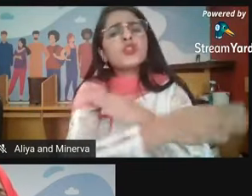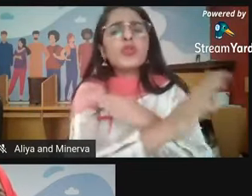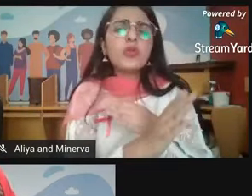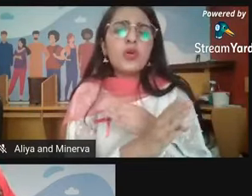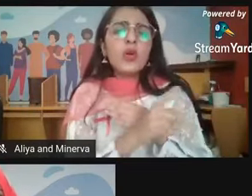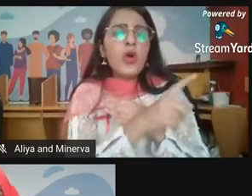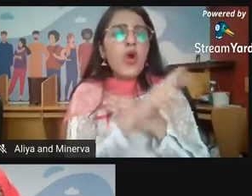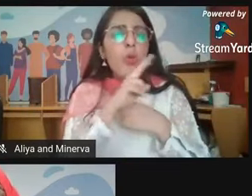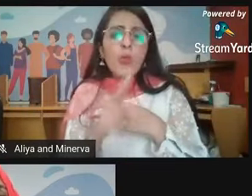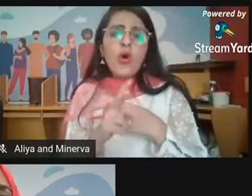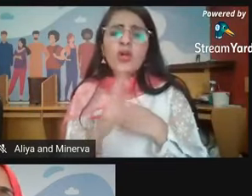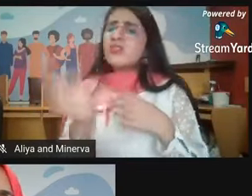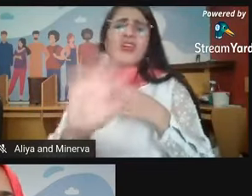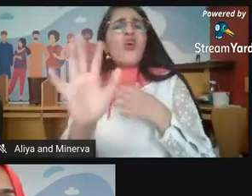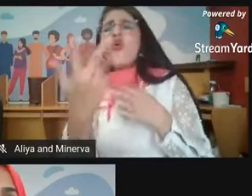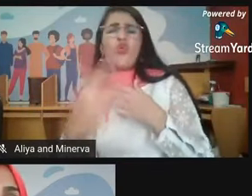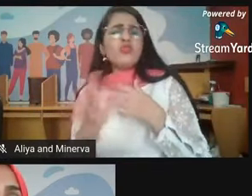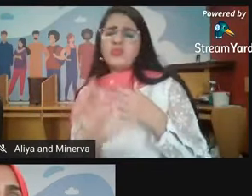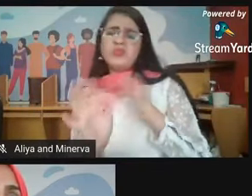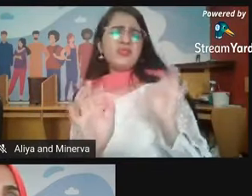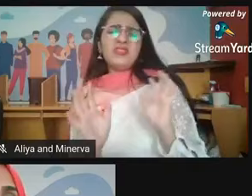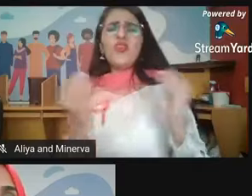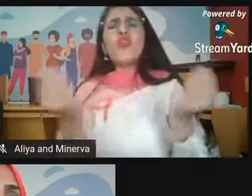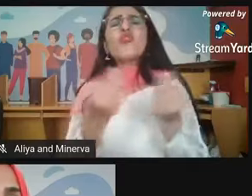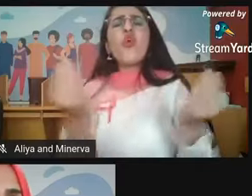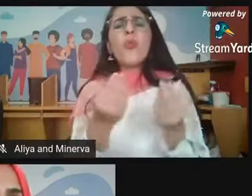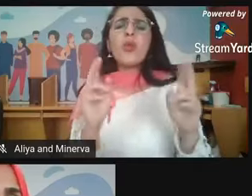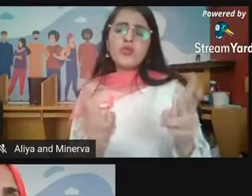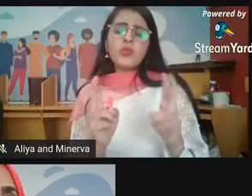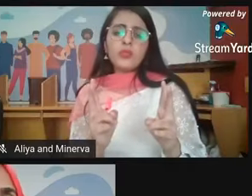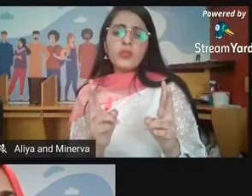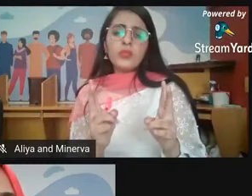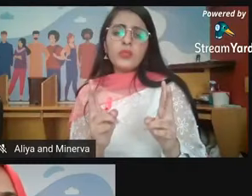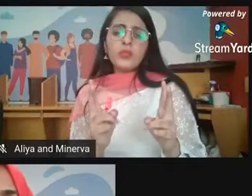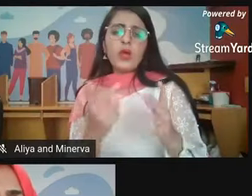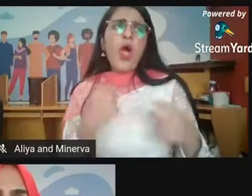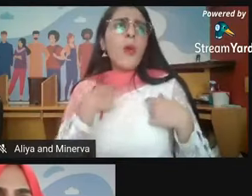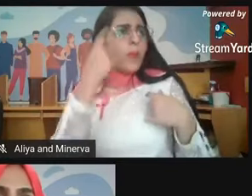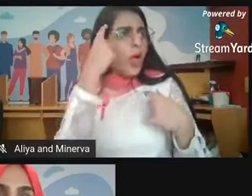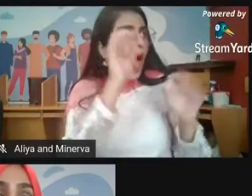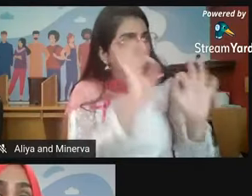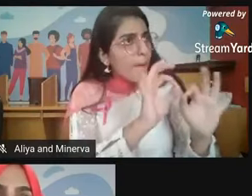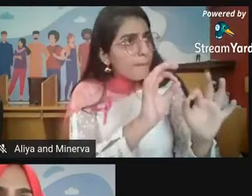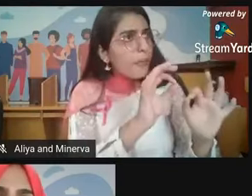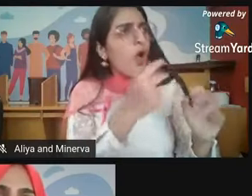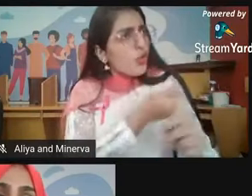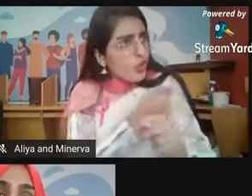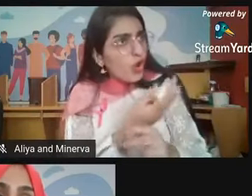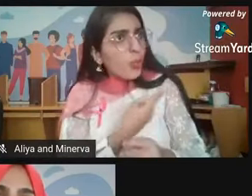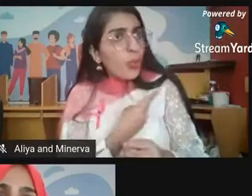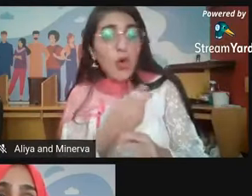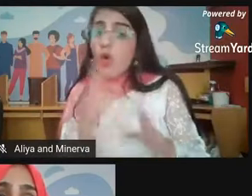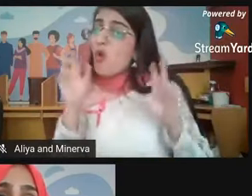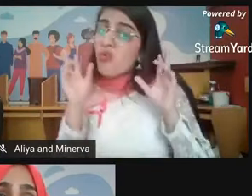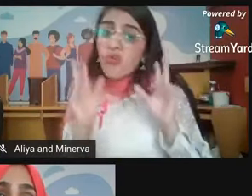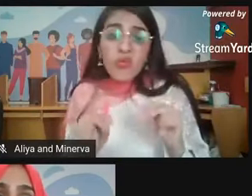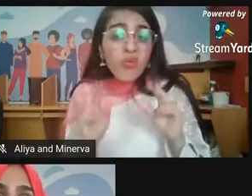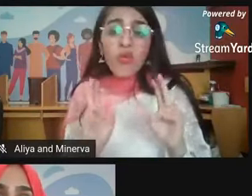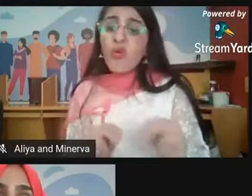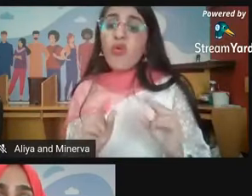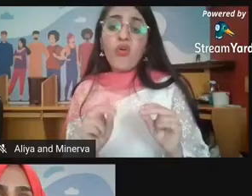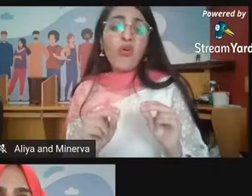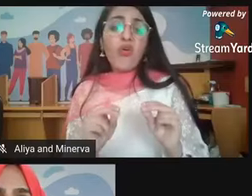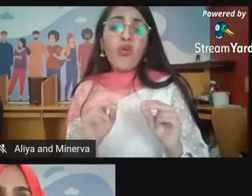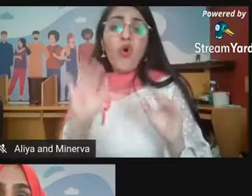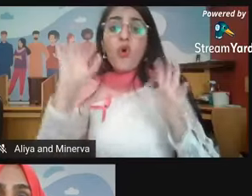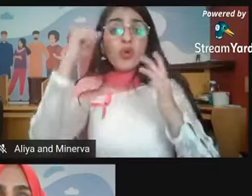डॉक्टर आपको ये कहते हैं कि नहीं नहीं कुछ भी नहीं है तो मैं क्या करती मैं कहती कुछ भी नहीं है डॉक्टर ने कह दिया नो यू हैव टू गो टू यू